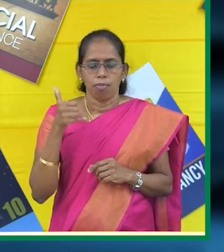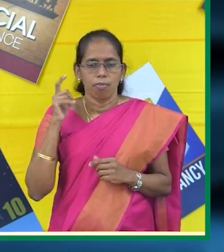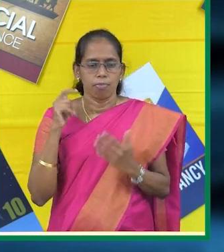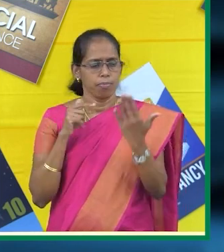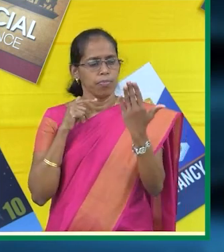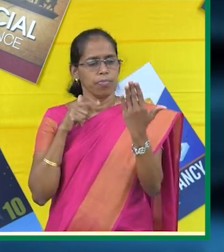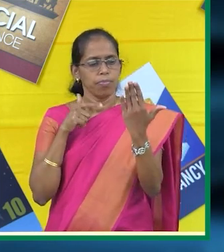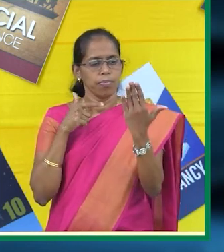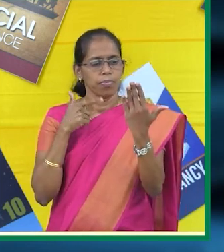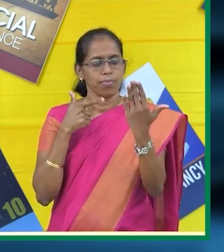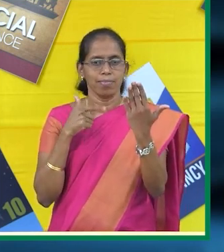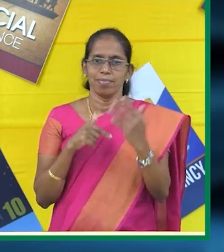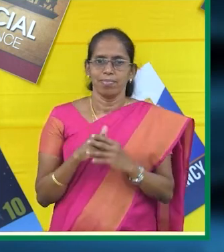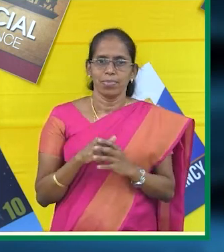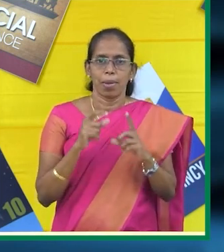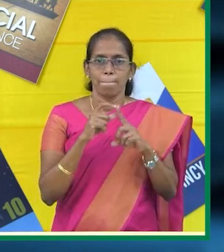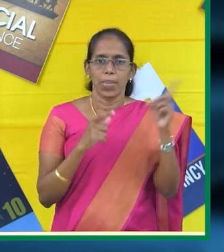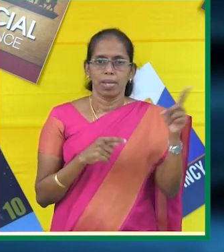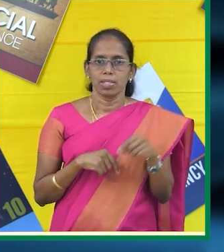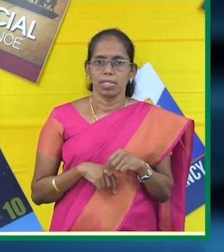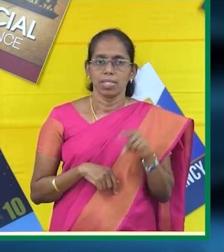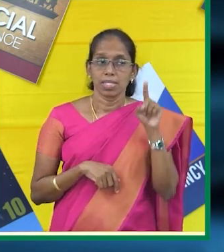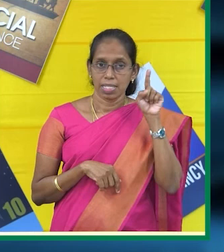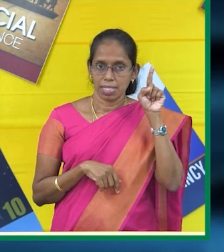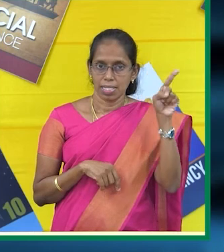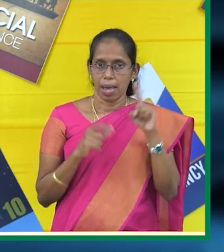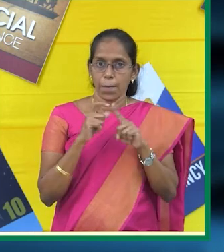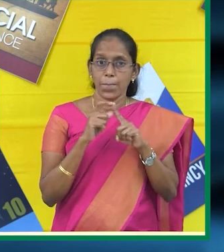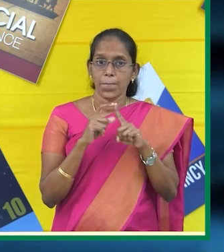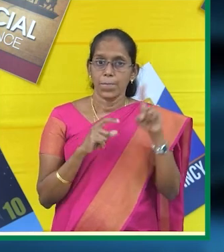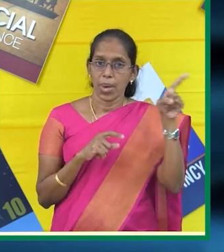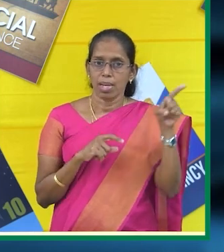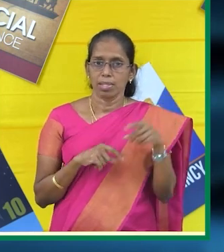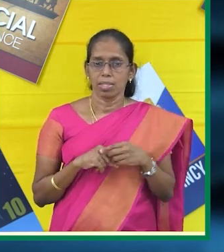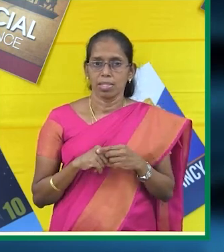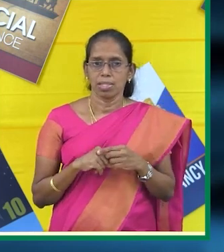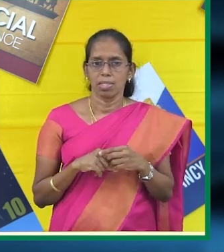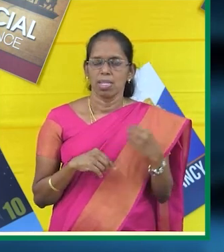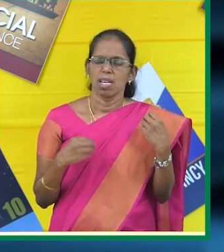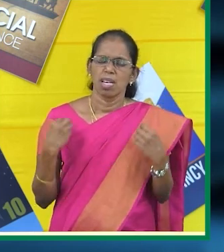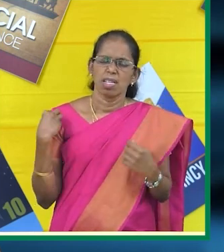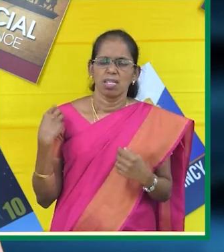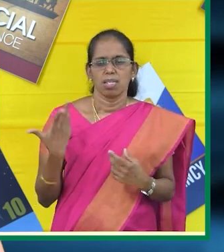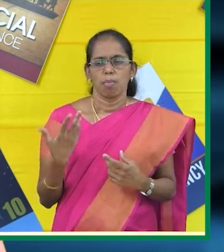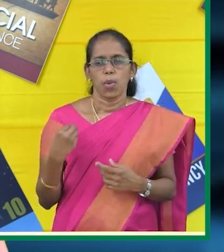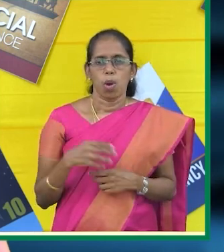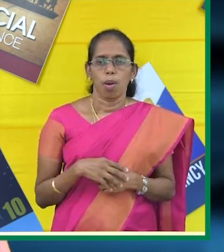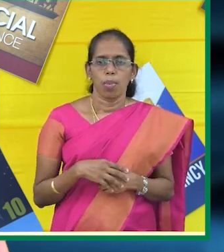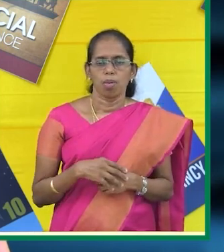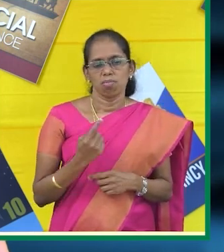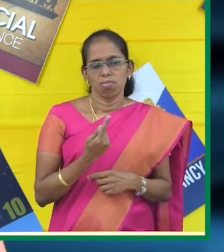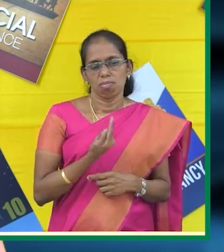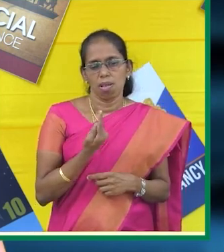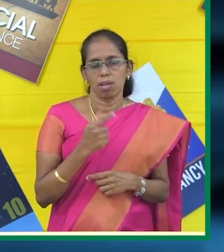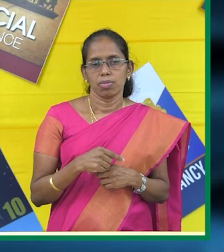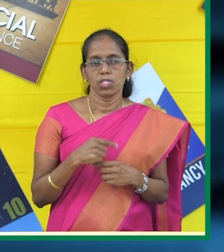இஸ் இன் பாரிஸ். ஷீ இஸ் தேர் அண்ட் ஹீ இஸ் லிட்டில் அன்கம்ஃபர்டபுள் so that he